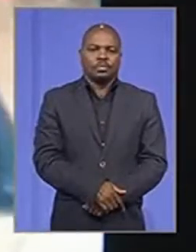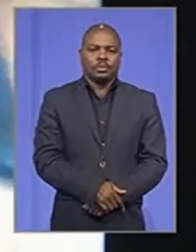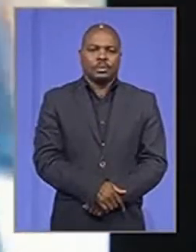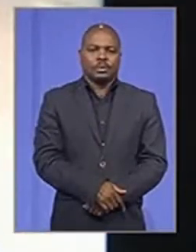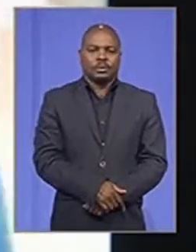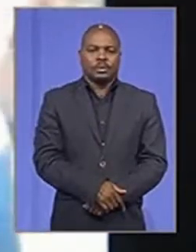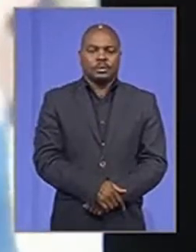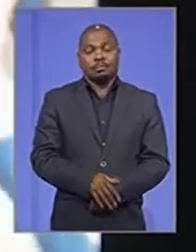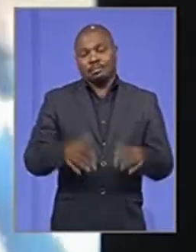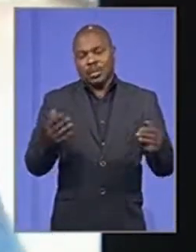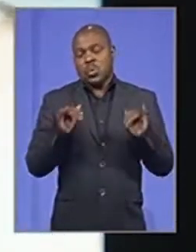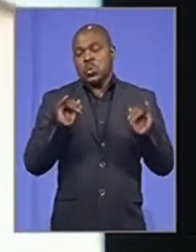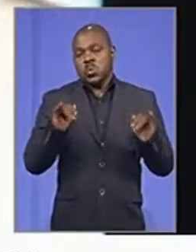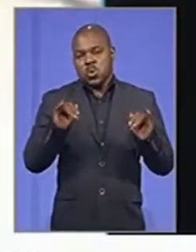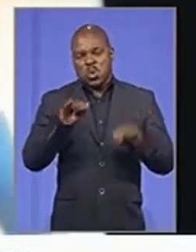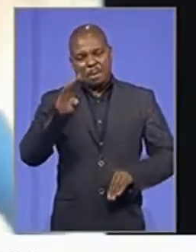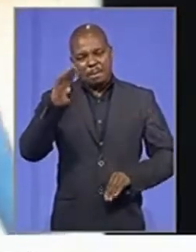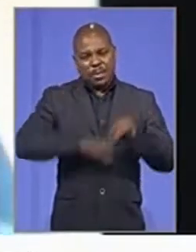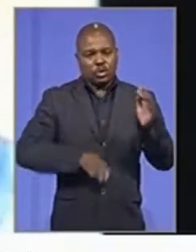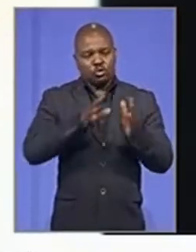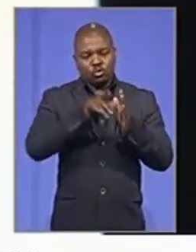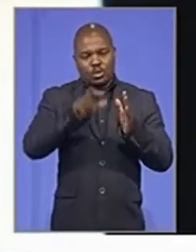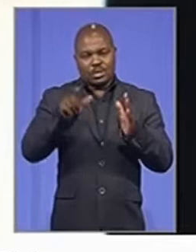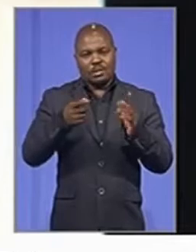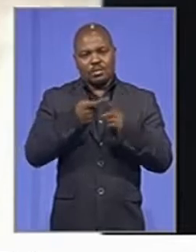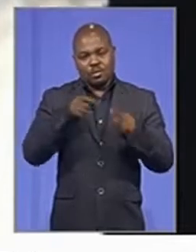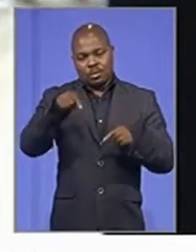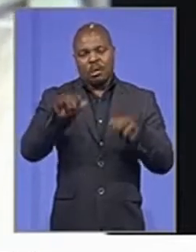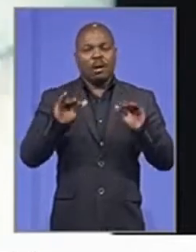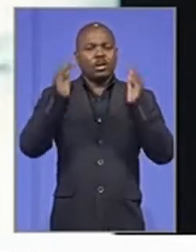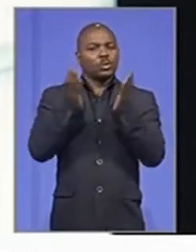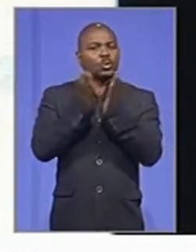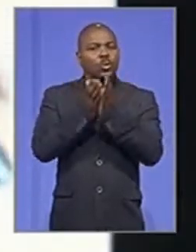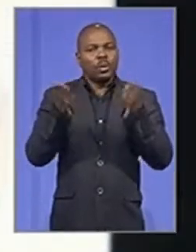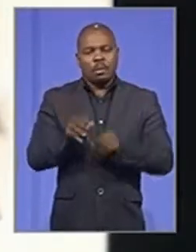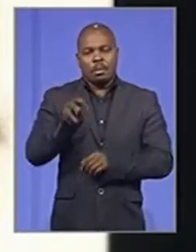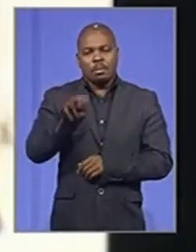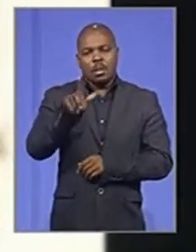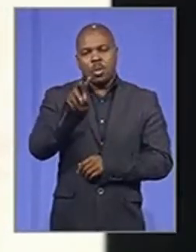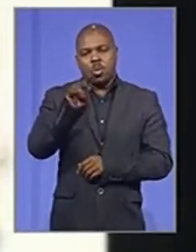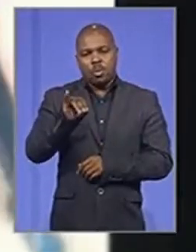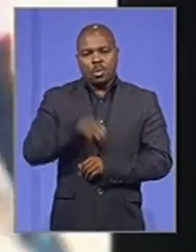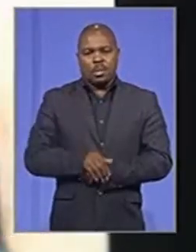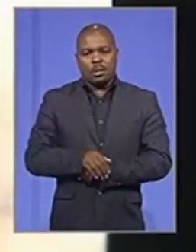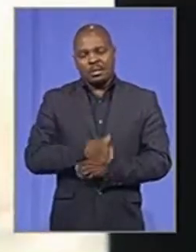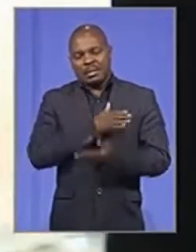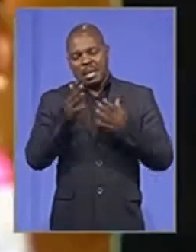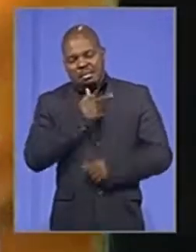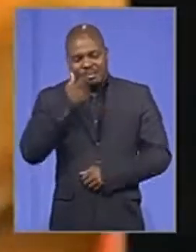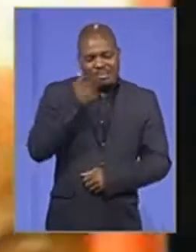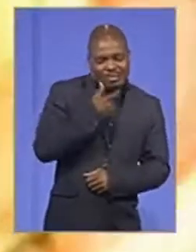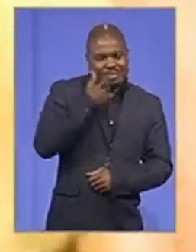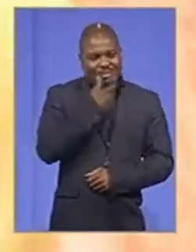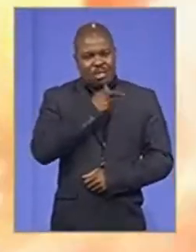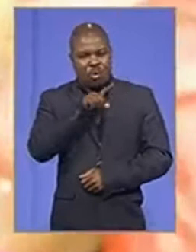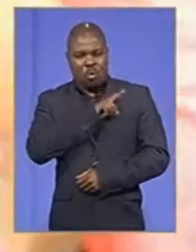Go tšerwe magato a thata kgatlhanong le barutwana ba sekolo sa dithuto tša godimo sa Mpilwe bao ba bonego ba sega le go kgahlwa ke